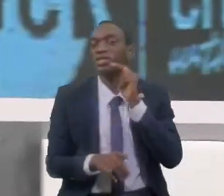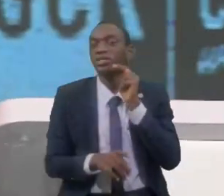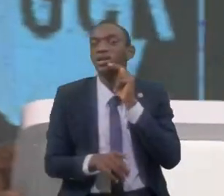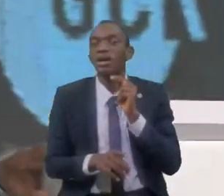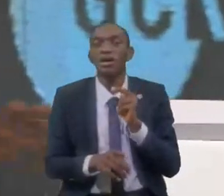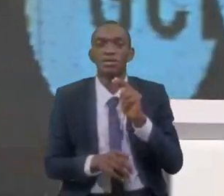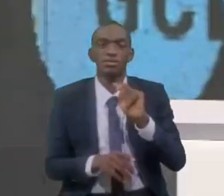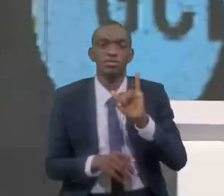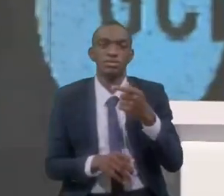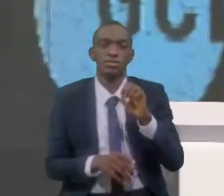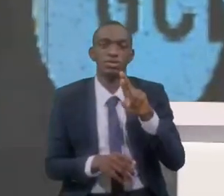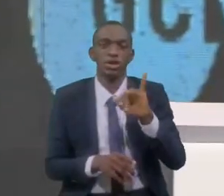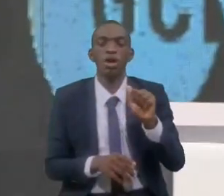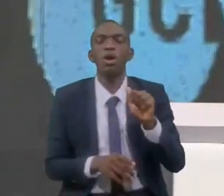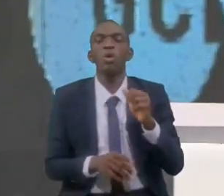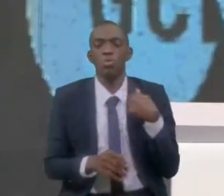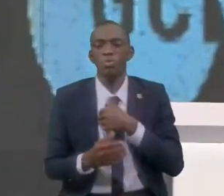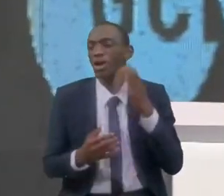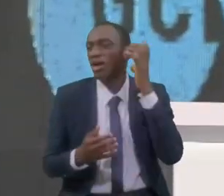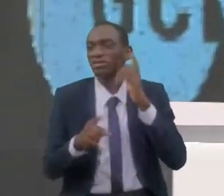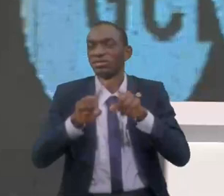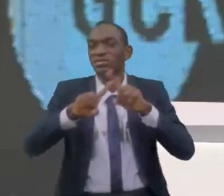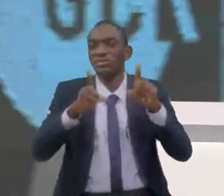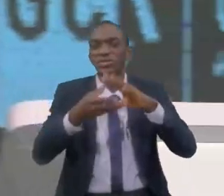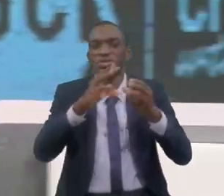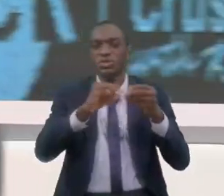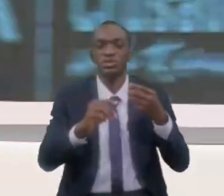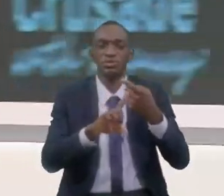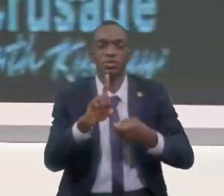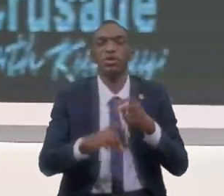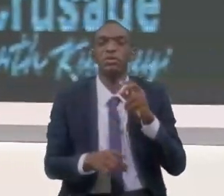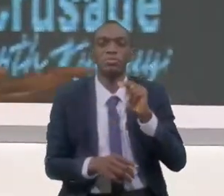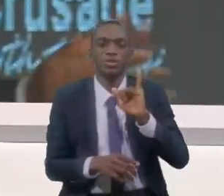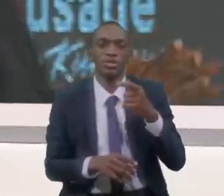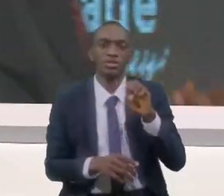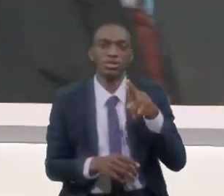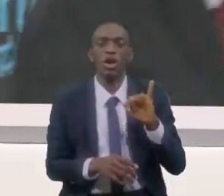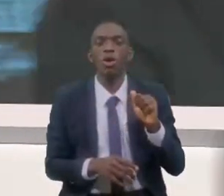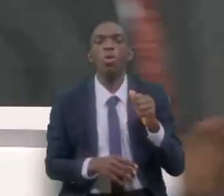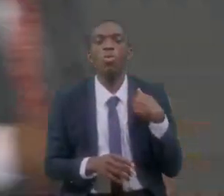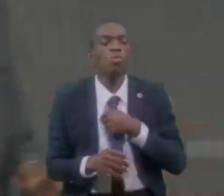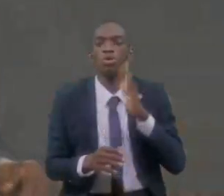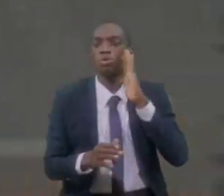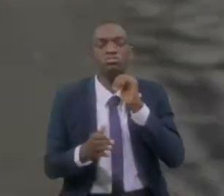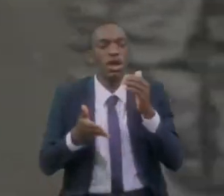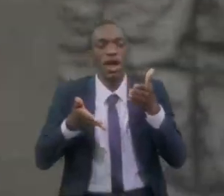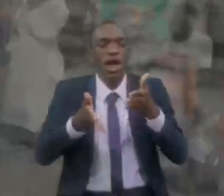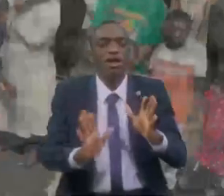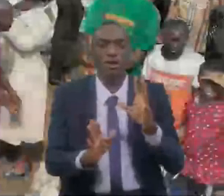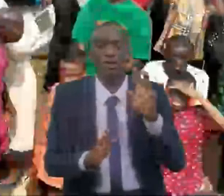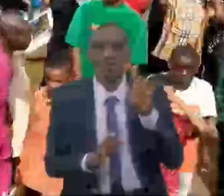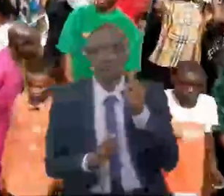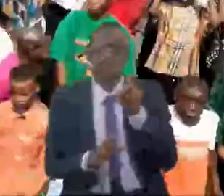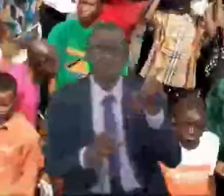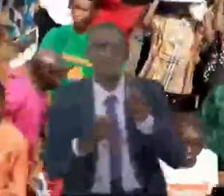entendu, écouté beaucoup d'histoires du Nigeria. Nous ne lui donnerons pas la chance de faire la croisade dans la